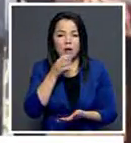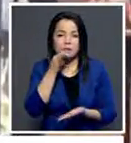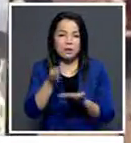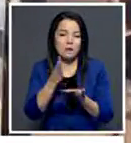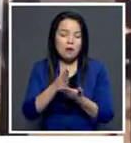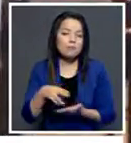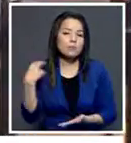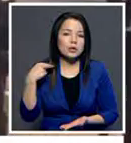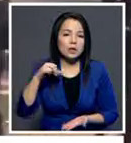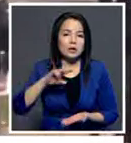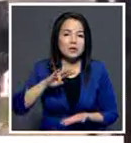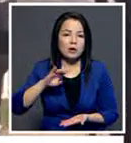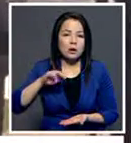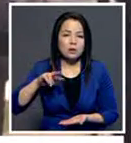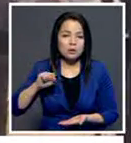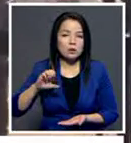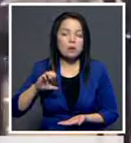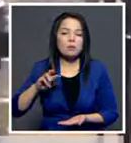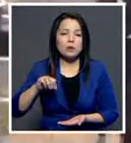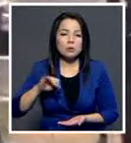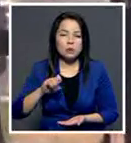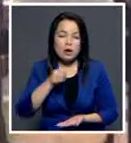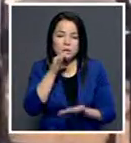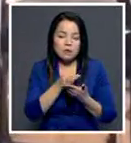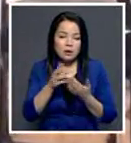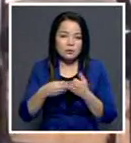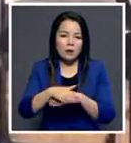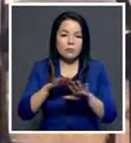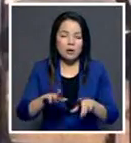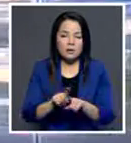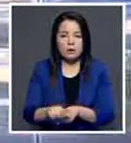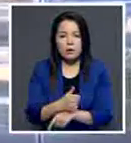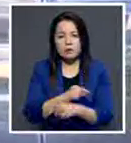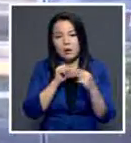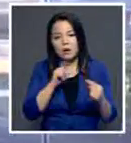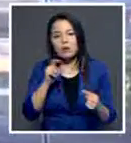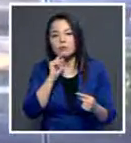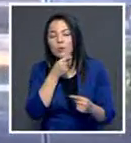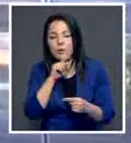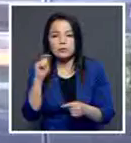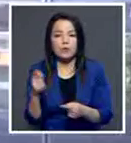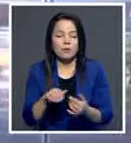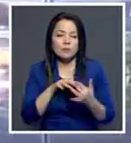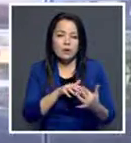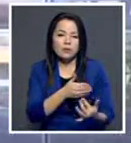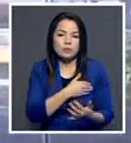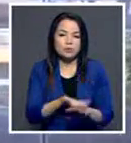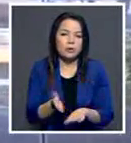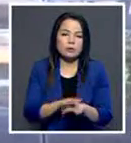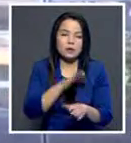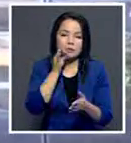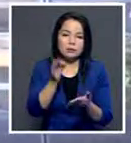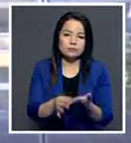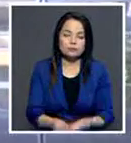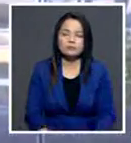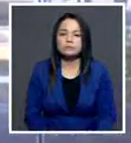президент Николас Мадуроның сөзінше, елдегі жағдайды биліктің қарсыластары экономикалық соғыс жүргізуге жүргізе отырып қиындатты.